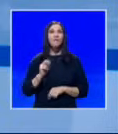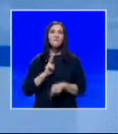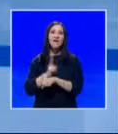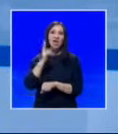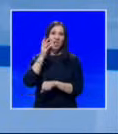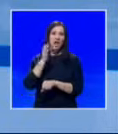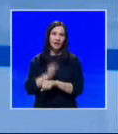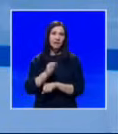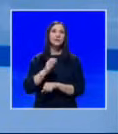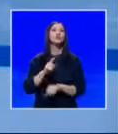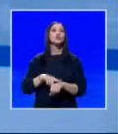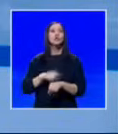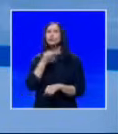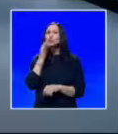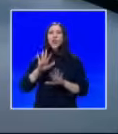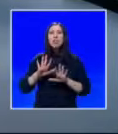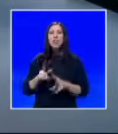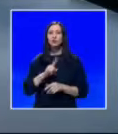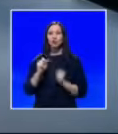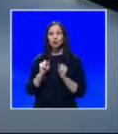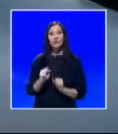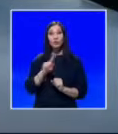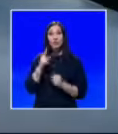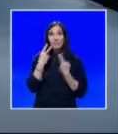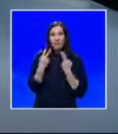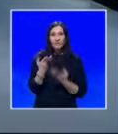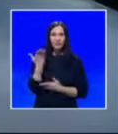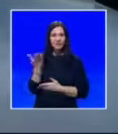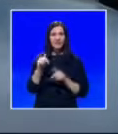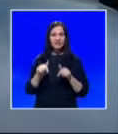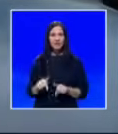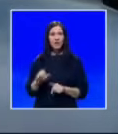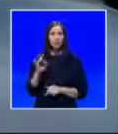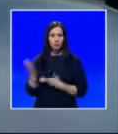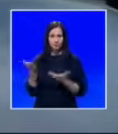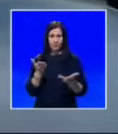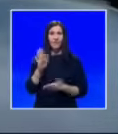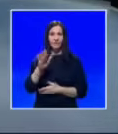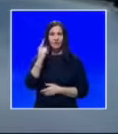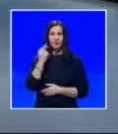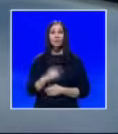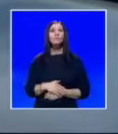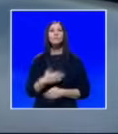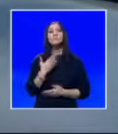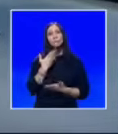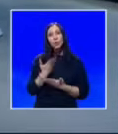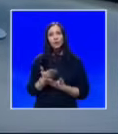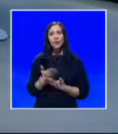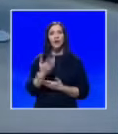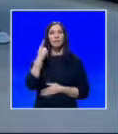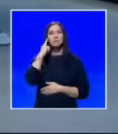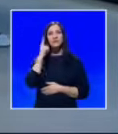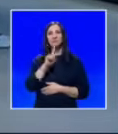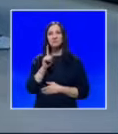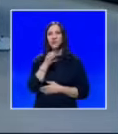часа. Случи ли се нещо неочаквано и непредвидено за вас днес? Ружа, заповядайте вие първо. Благодаря ви. Мисля, че